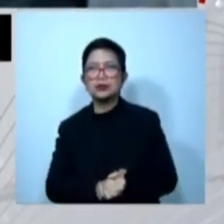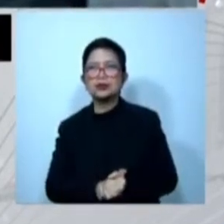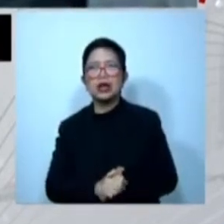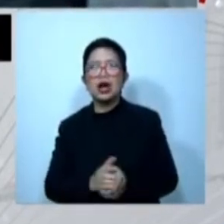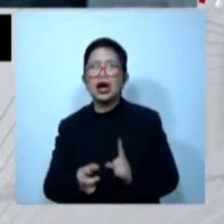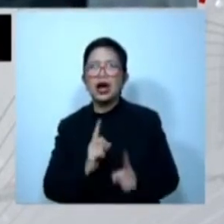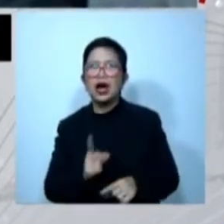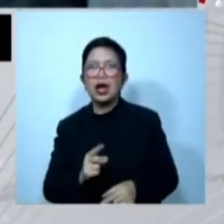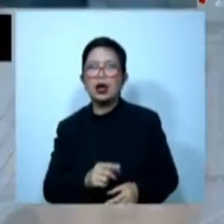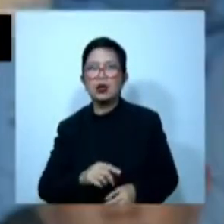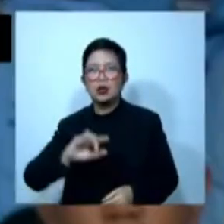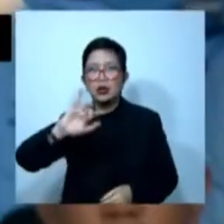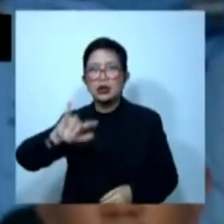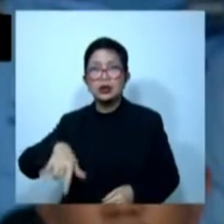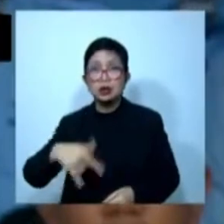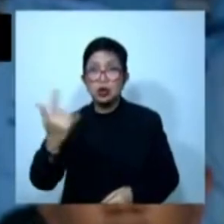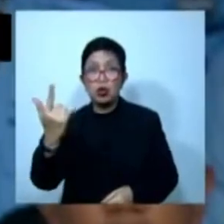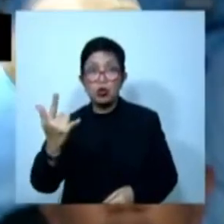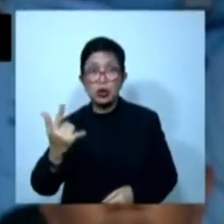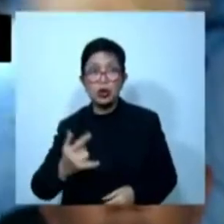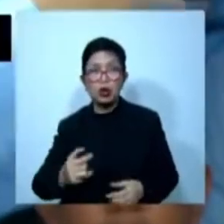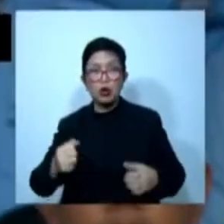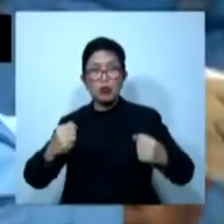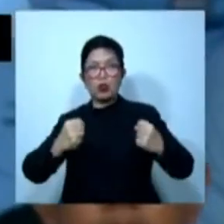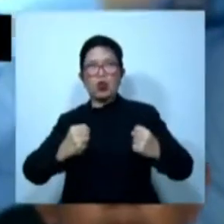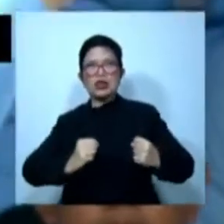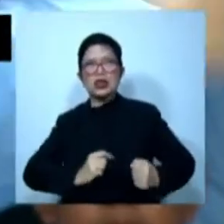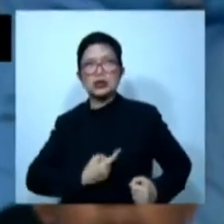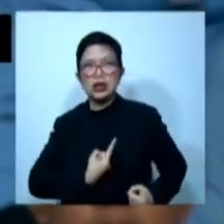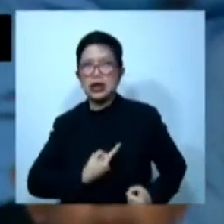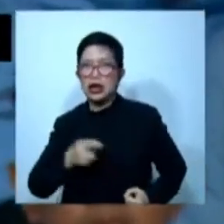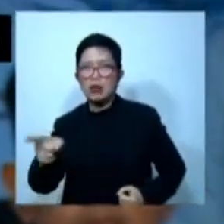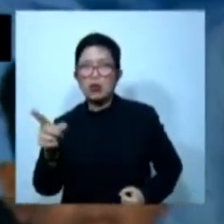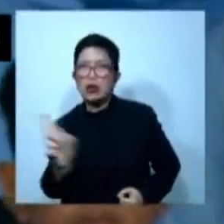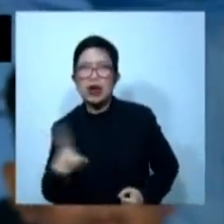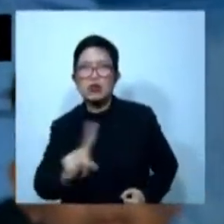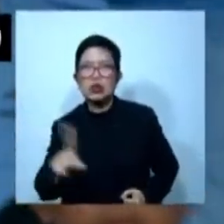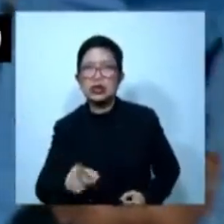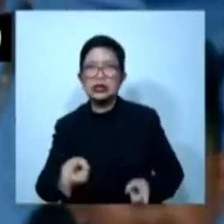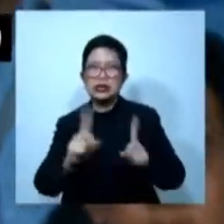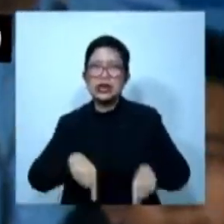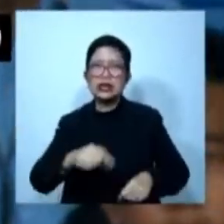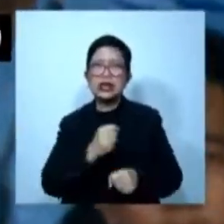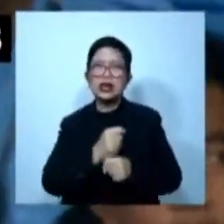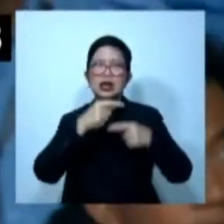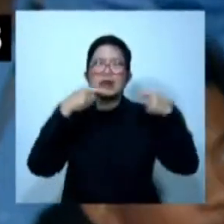Kalau Jokowi diktator, Anda tidak mungkin jadi gubernur.